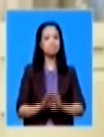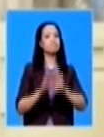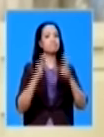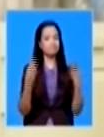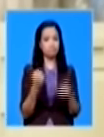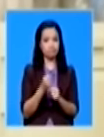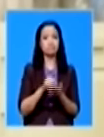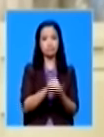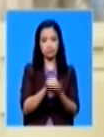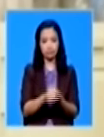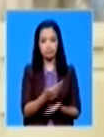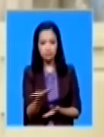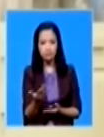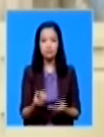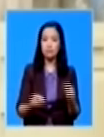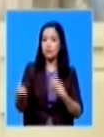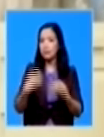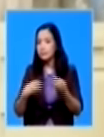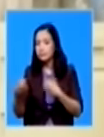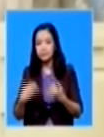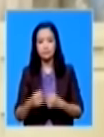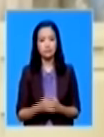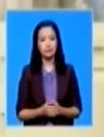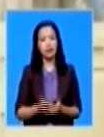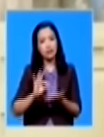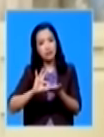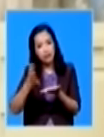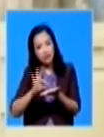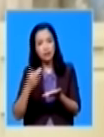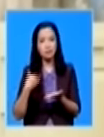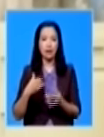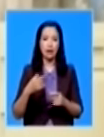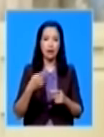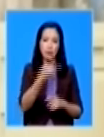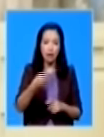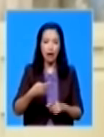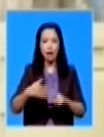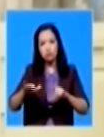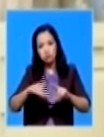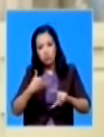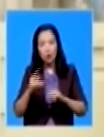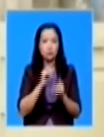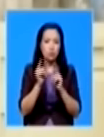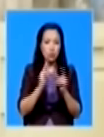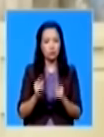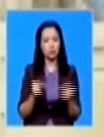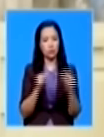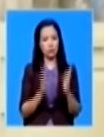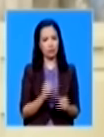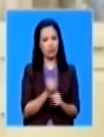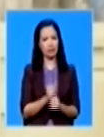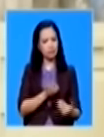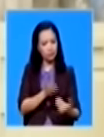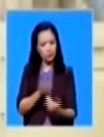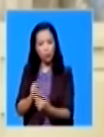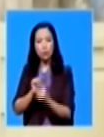ะว่าต้องการรับแจ้งเรื่องราวมีสติ๊กเกอร์บ้างขอความบ้างโทรคุยกับเจ้าที่โดยตรงก็ได้น ะ เพราะว่าไม่อยากแต่ขอร้องกัน